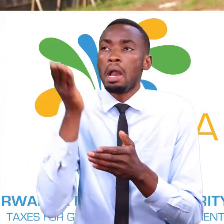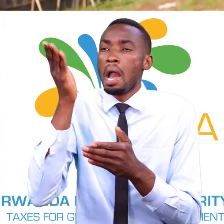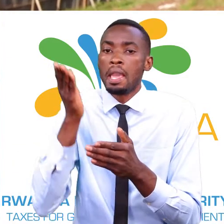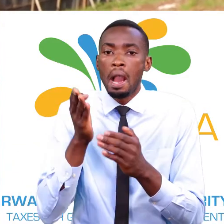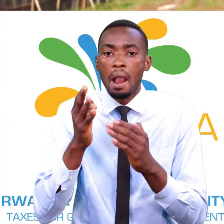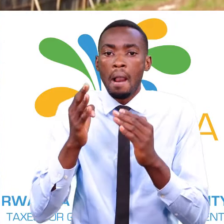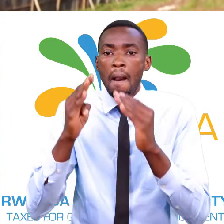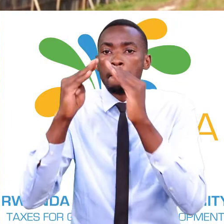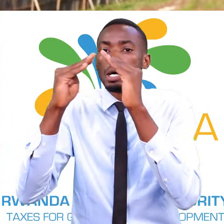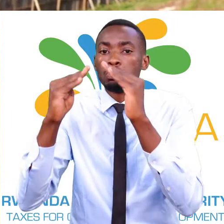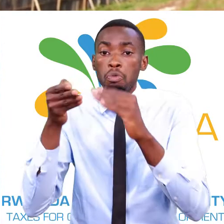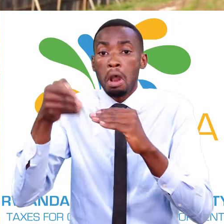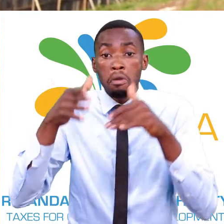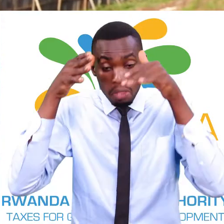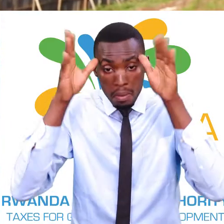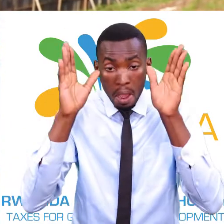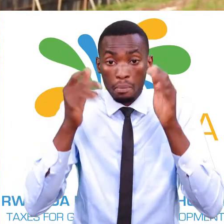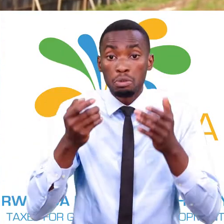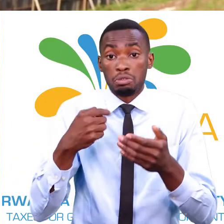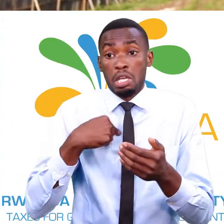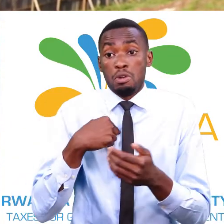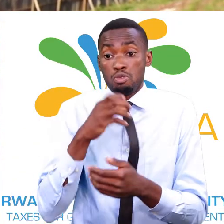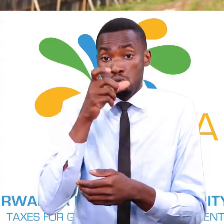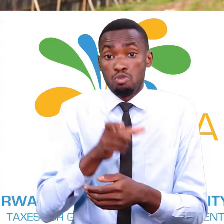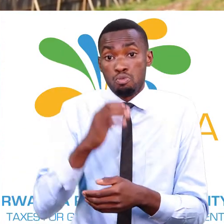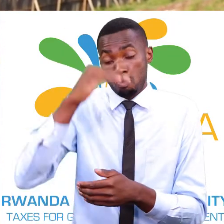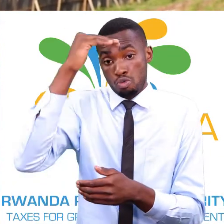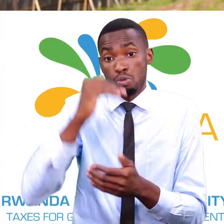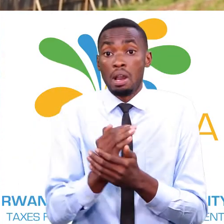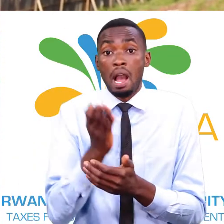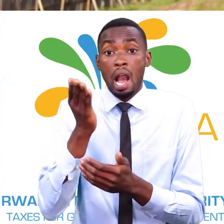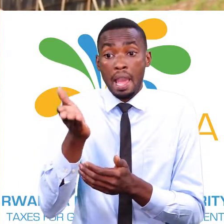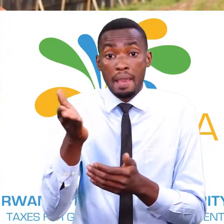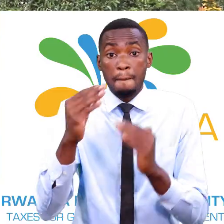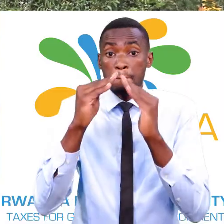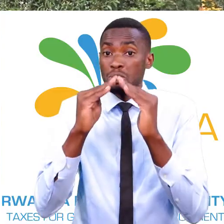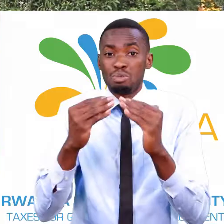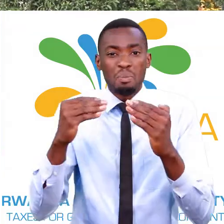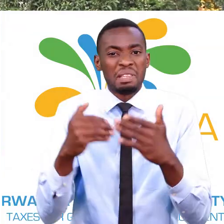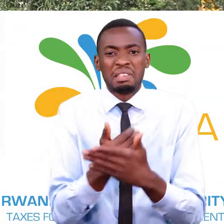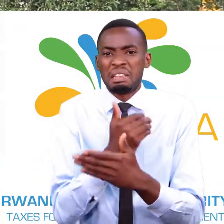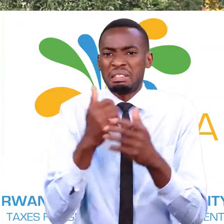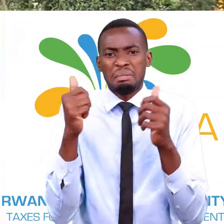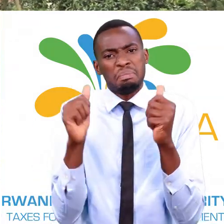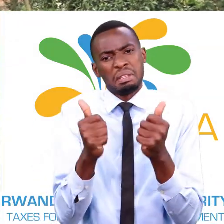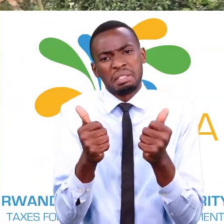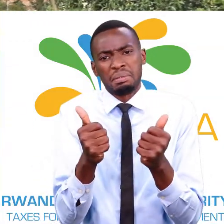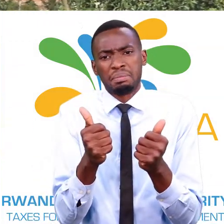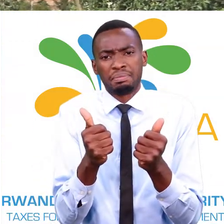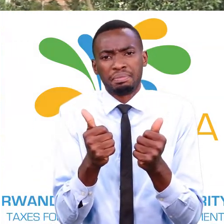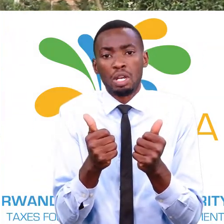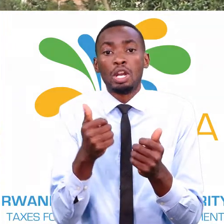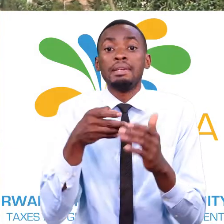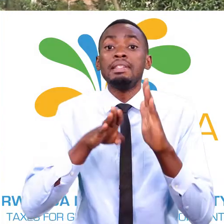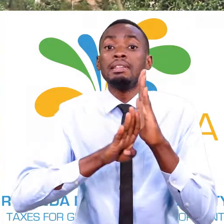aya mazu ureba yose hano za Nyamirambo urabona ko ndi mukuru hariya za Nyamirambo ubona aya mazu ameze neza